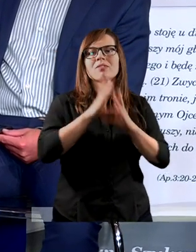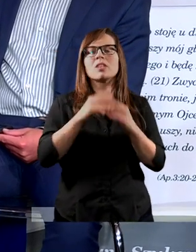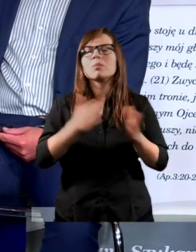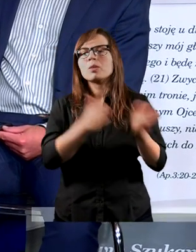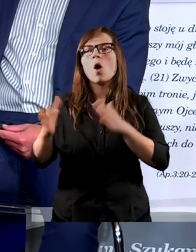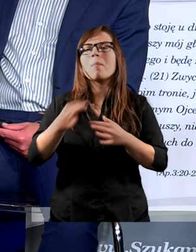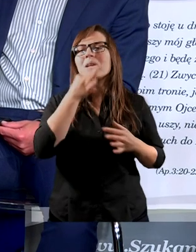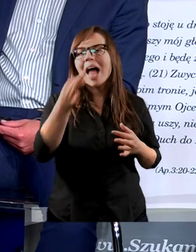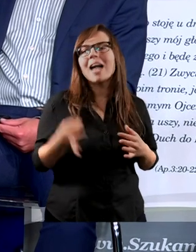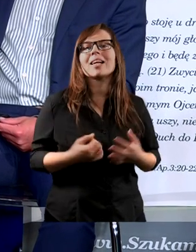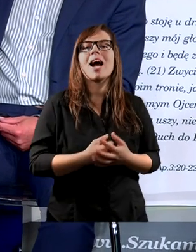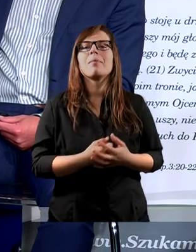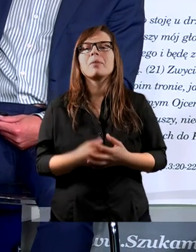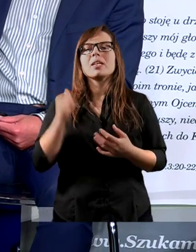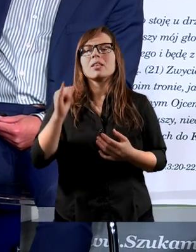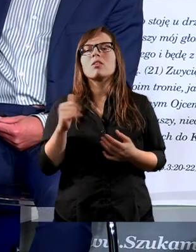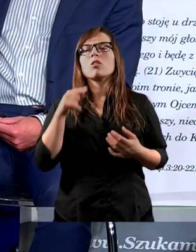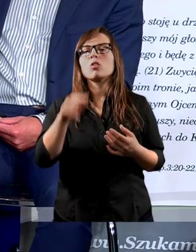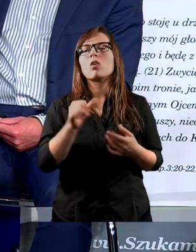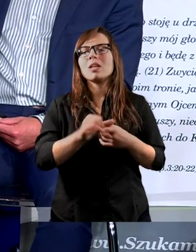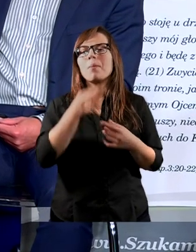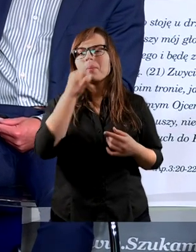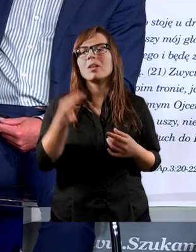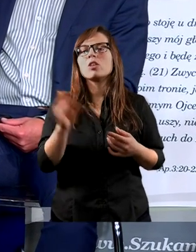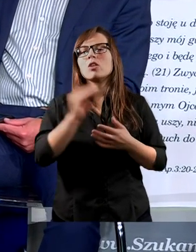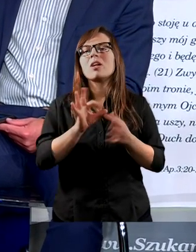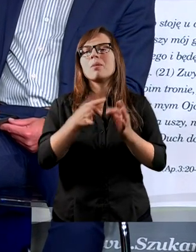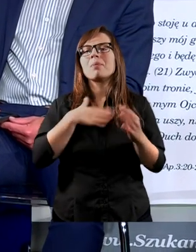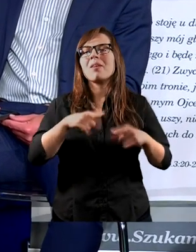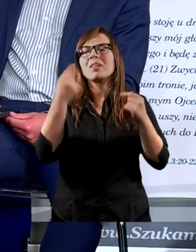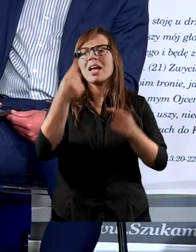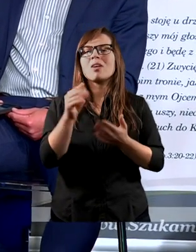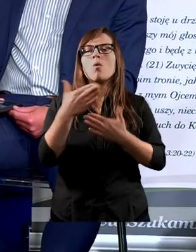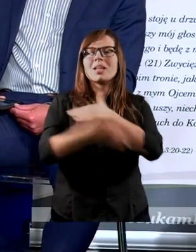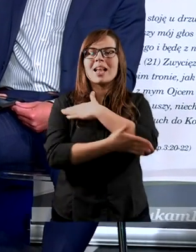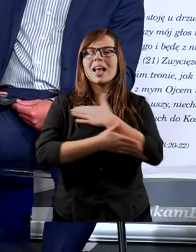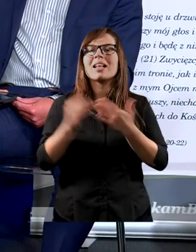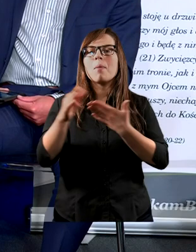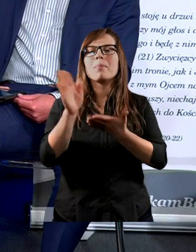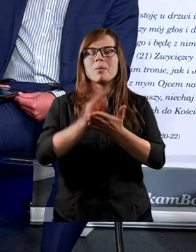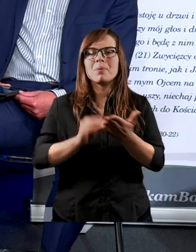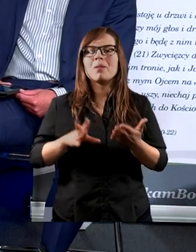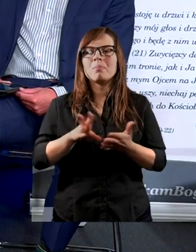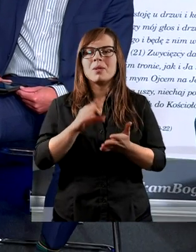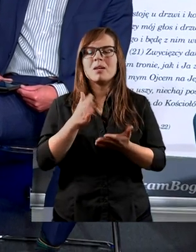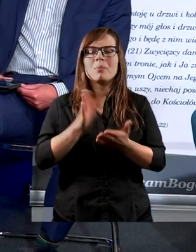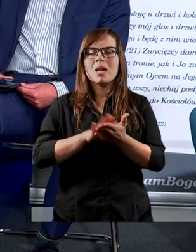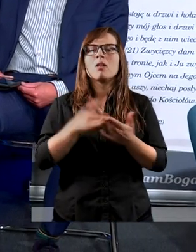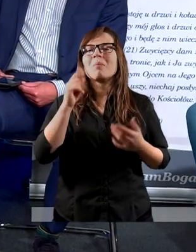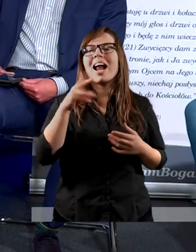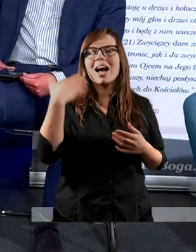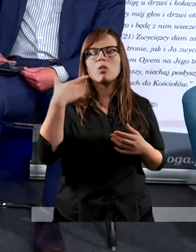do następnego pytania. I Tytus pyta, gdyby mieli wybrać jedną zasadę biblijną, czyli pewnie